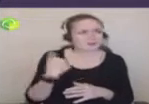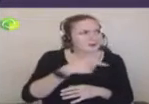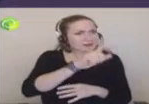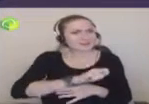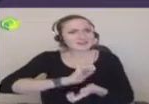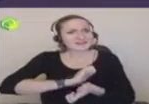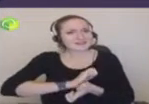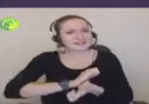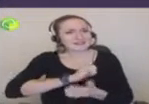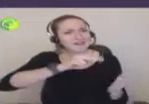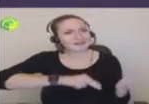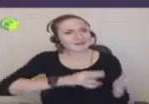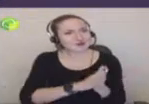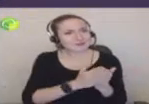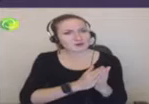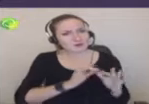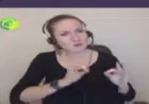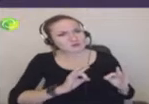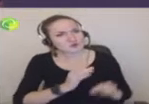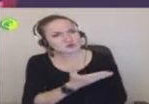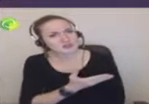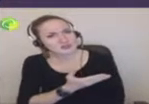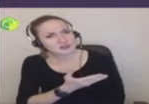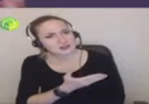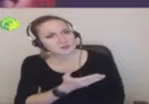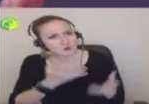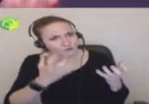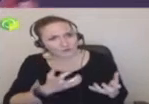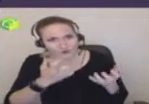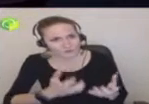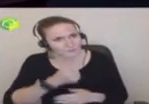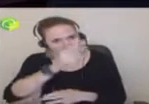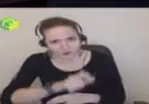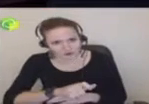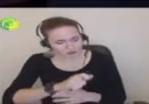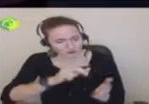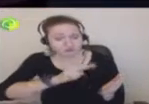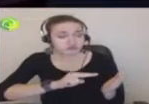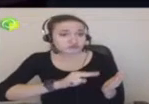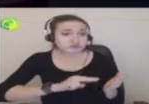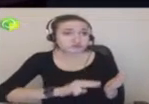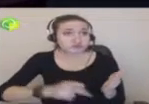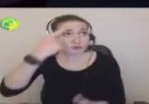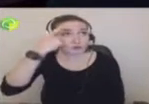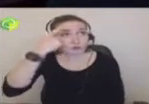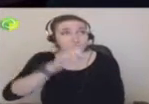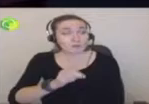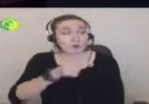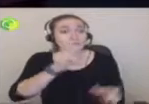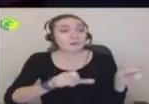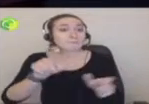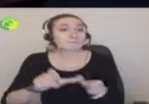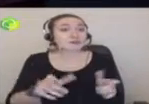roman précédent illustre bien cette volonté-là. C'est que cette personne, elle écrit sans considérer que ces personnages sont des personnes